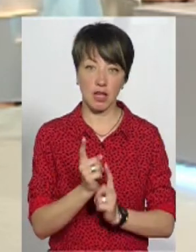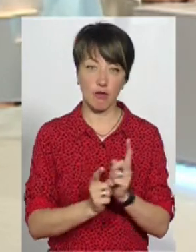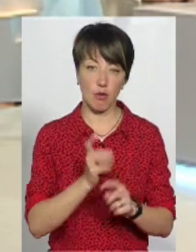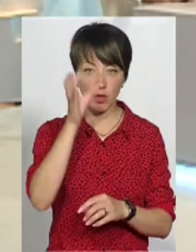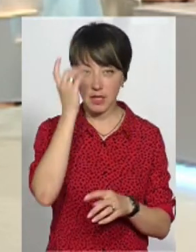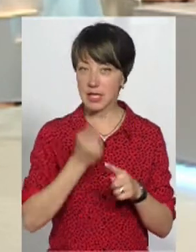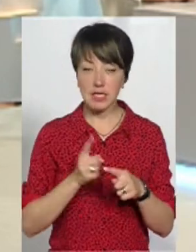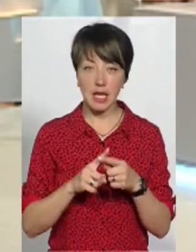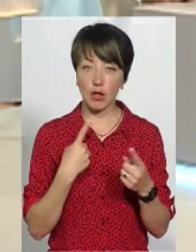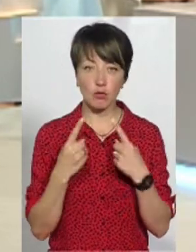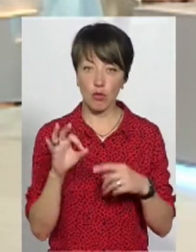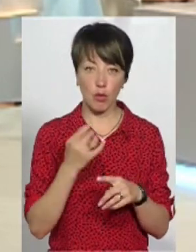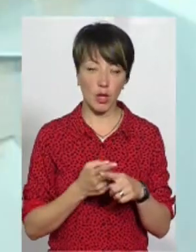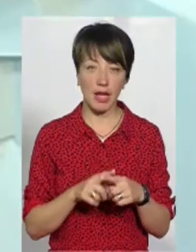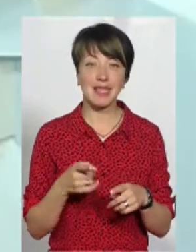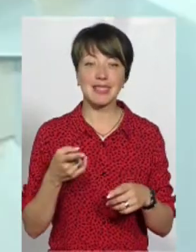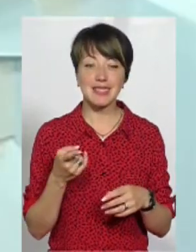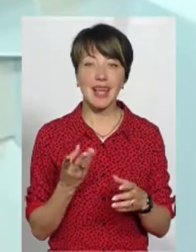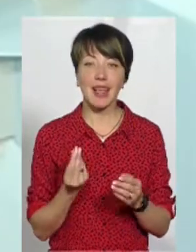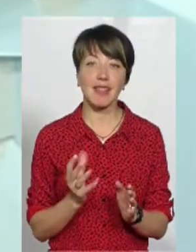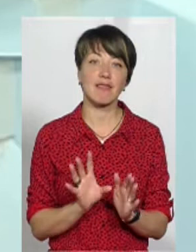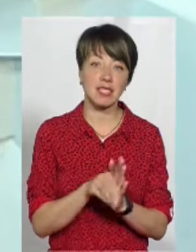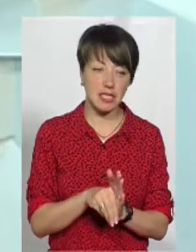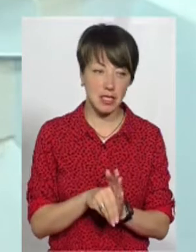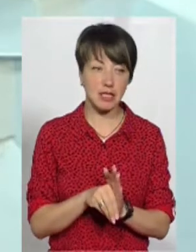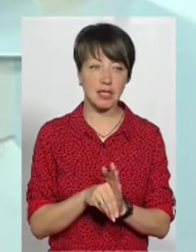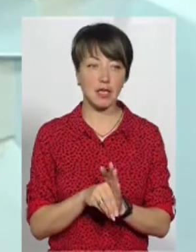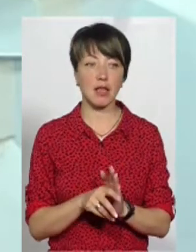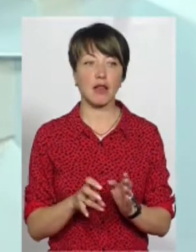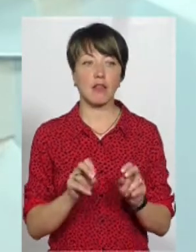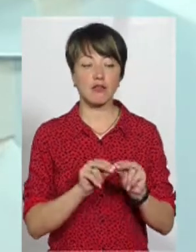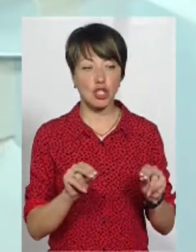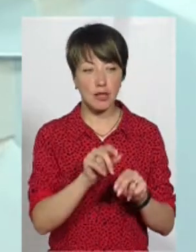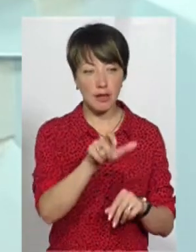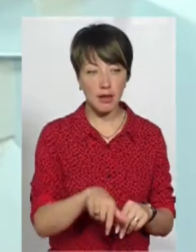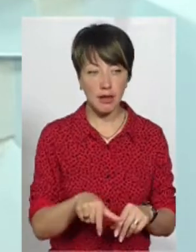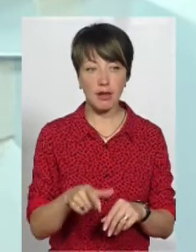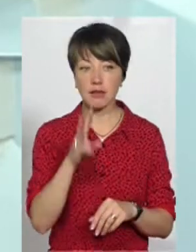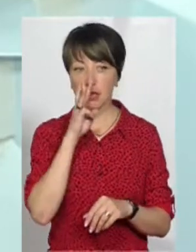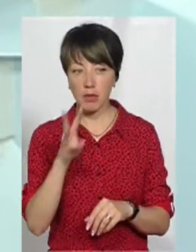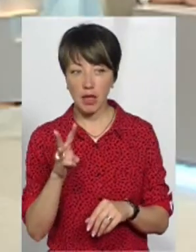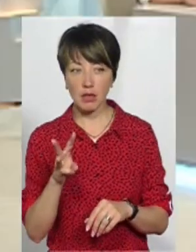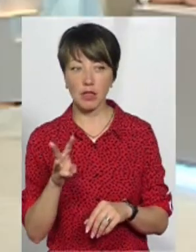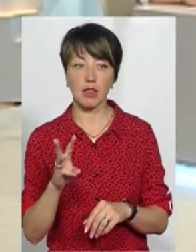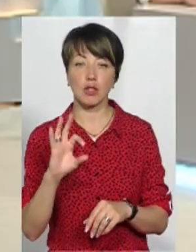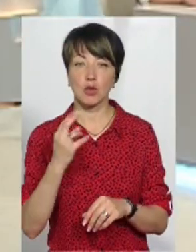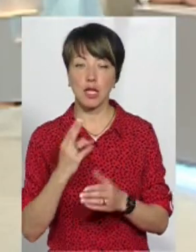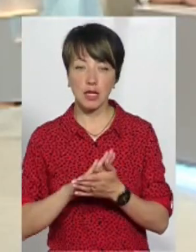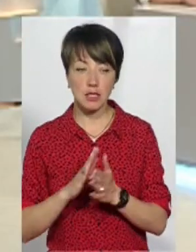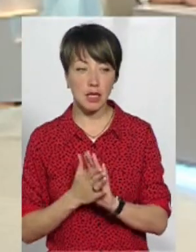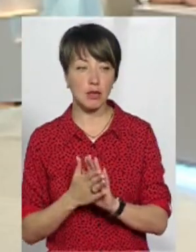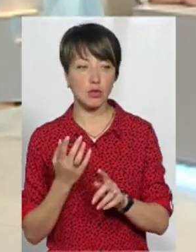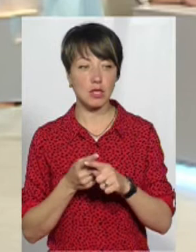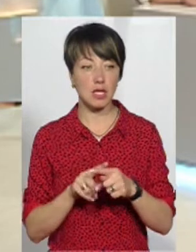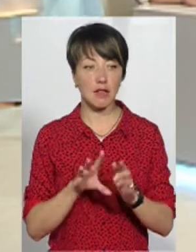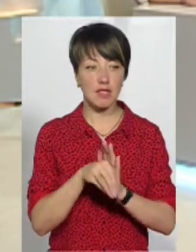реформа освіти? Це не розмови про неї. Це інвестиції. Це інвестиції у вчителя, в його заробітну плату, його соціальний статус,